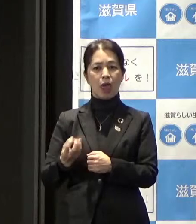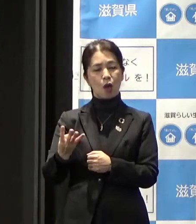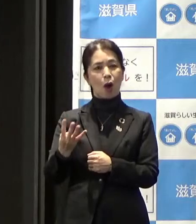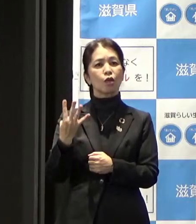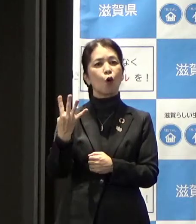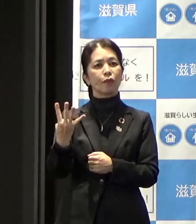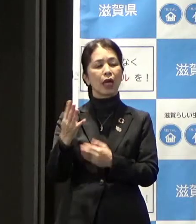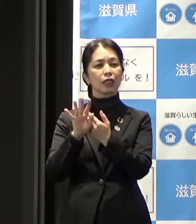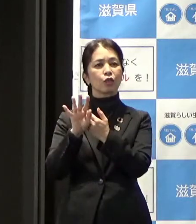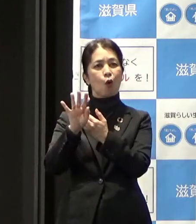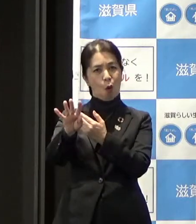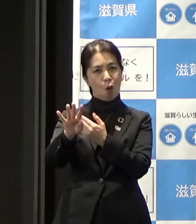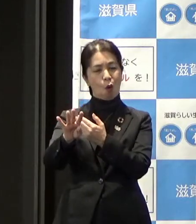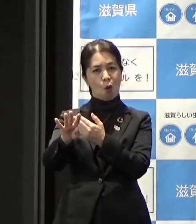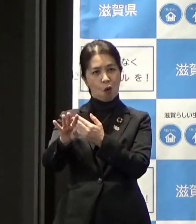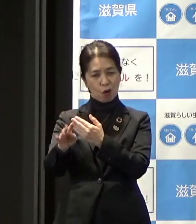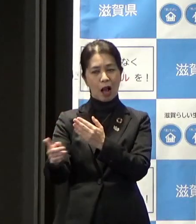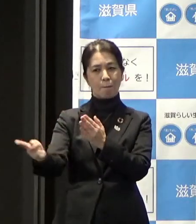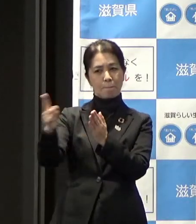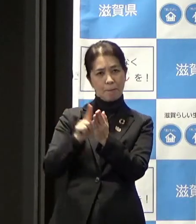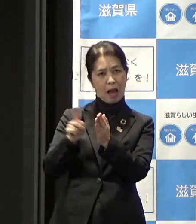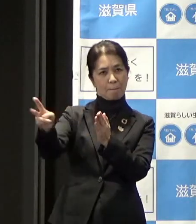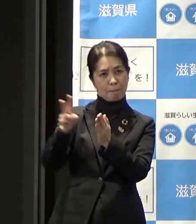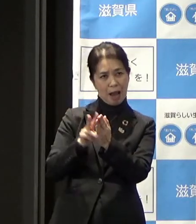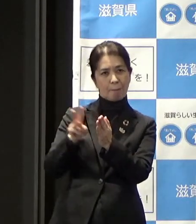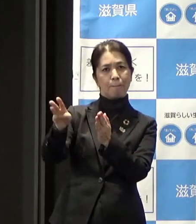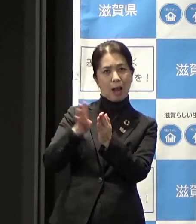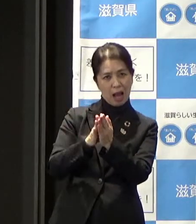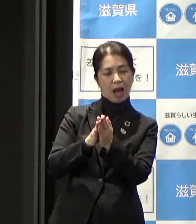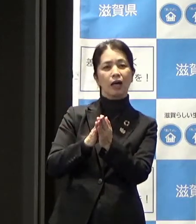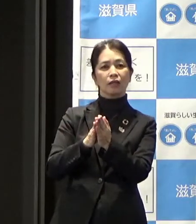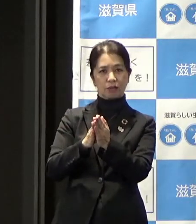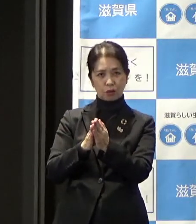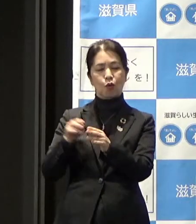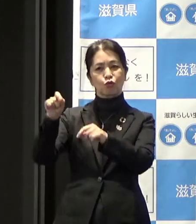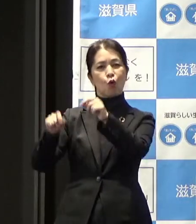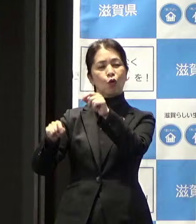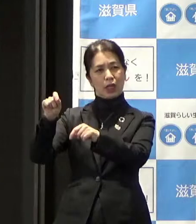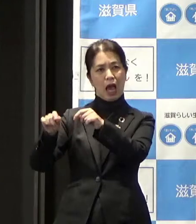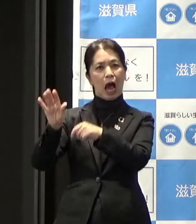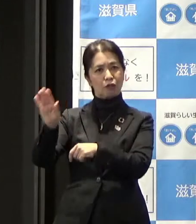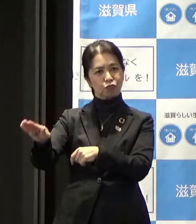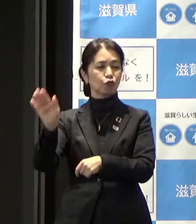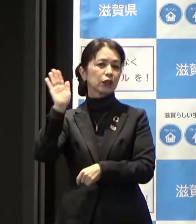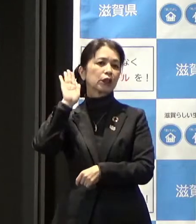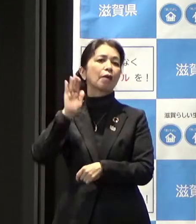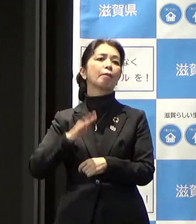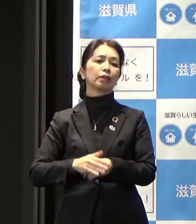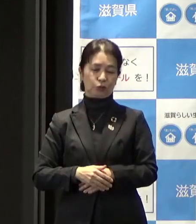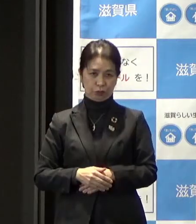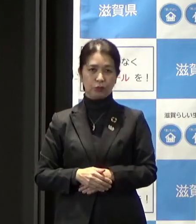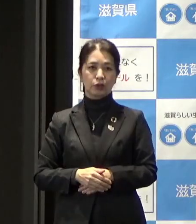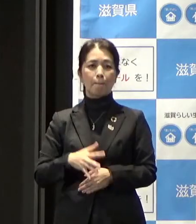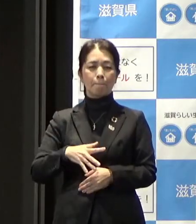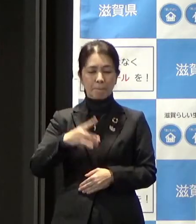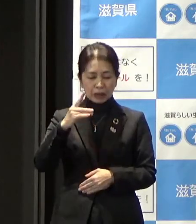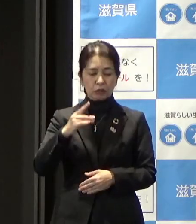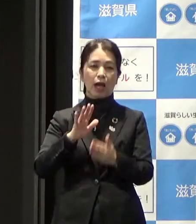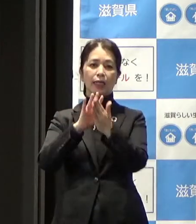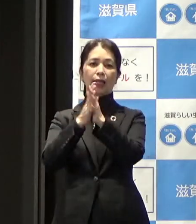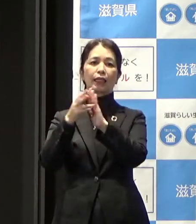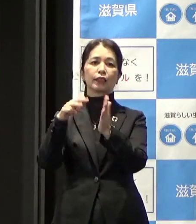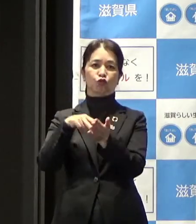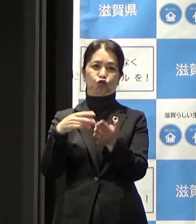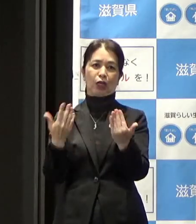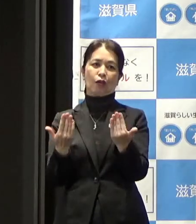度以降に参加される方向で調整が進んでいると聞いておりますし、まずは県立学校でスタートさせ